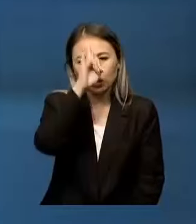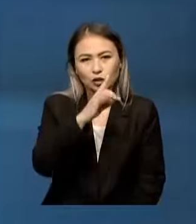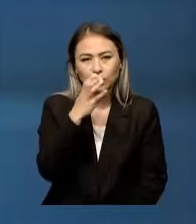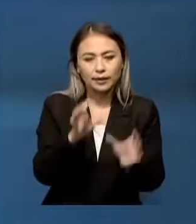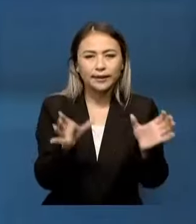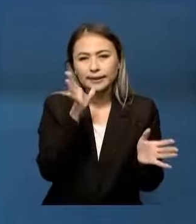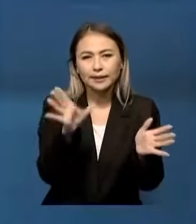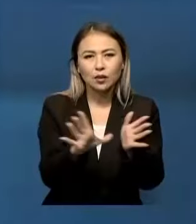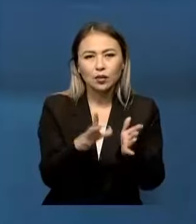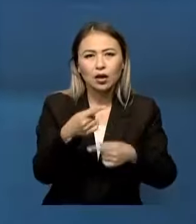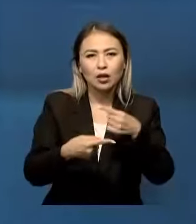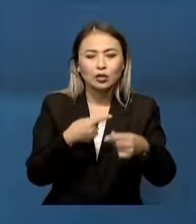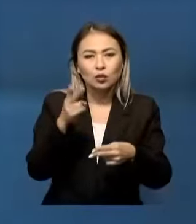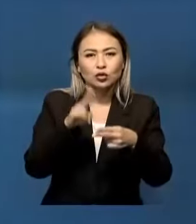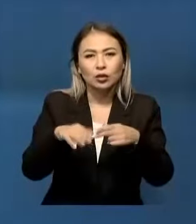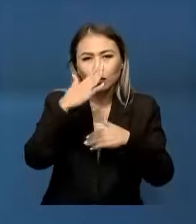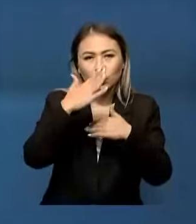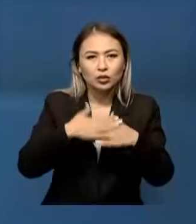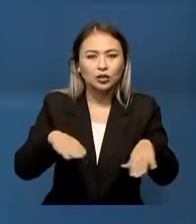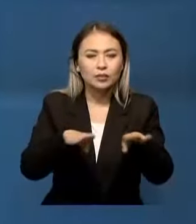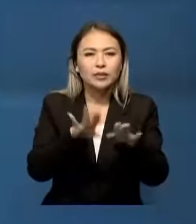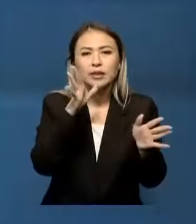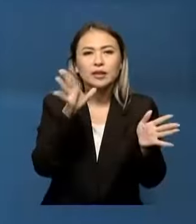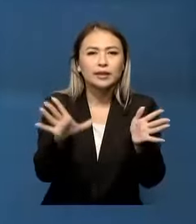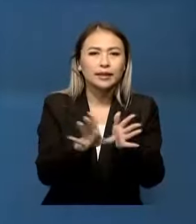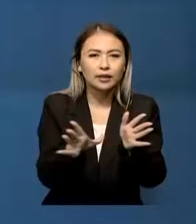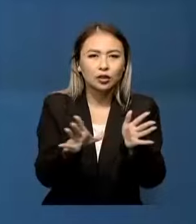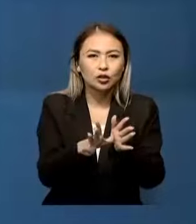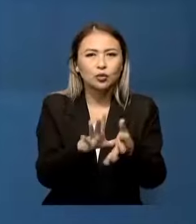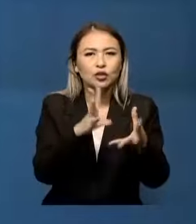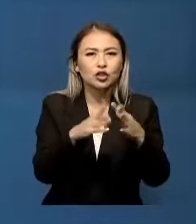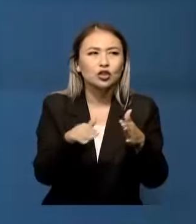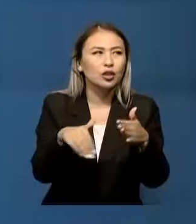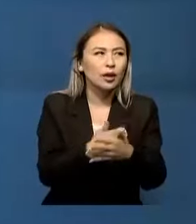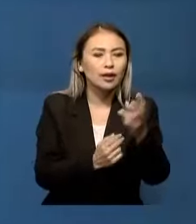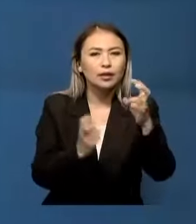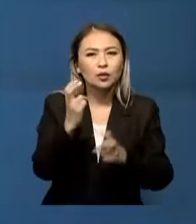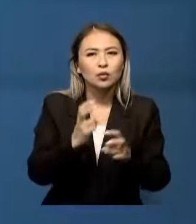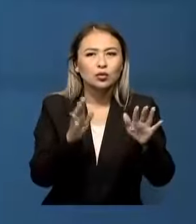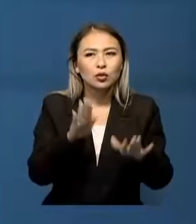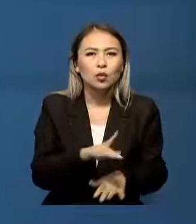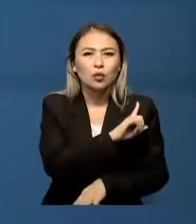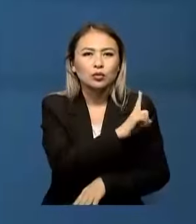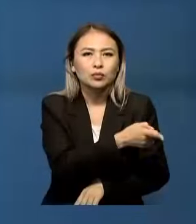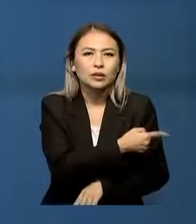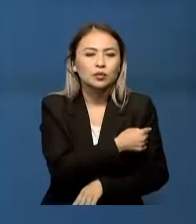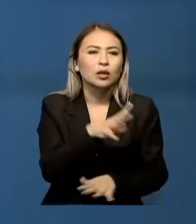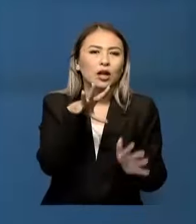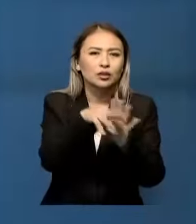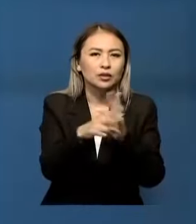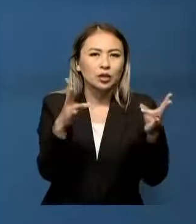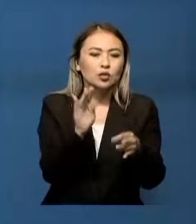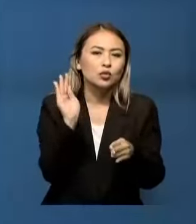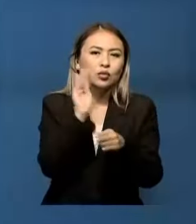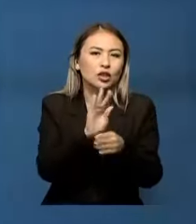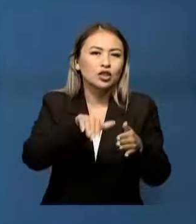Қазақстандағы жылу энергетикасының дәуірі аяқталуға жақын. Осылайша біздің энергетикалық жүйеміз жаңа ірі өндірістік қуат көзін енгізуді қажет